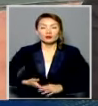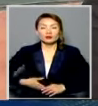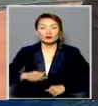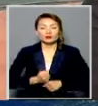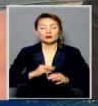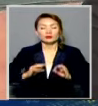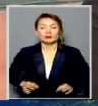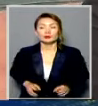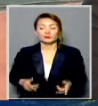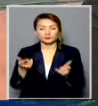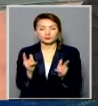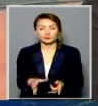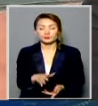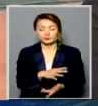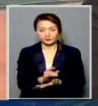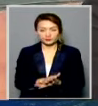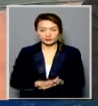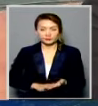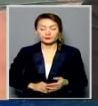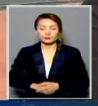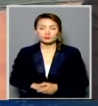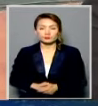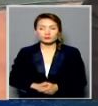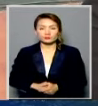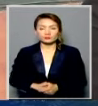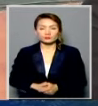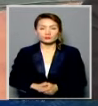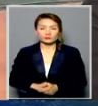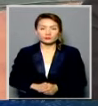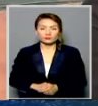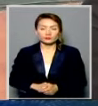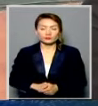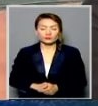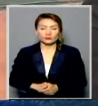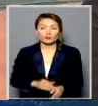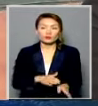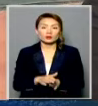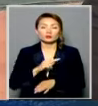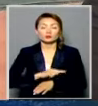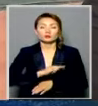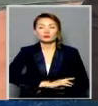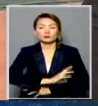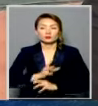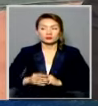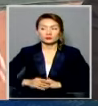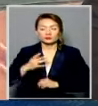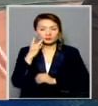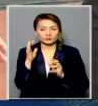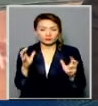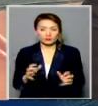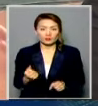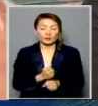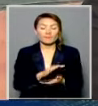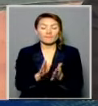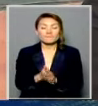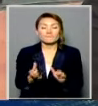сотрудники прокуратуры дали свое согласие и отвели определенное время. Выполняем работы по тому, чтобы привести в законное